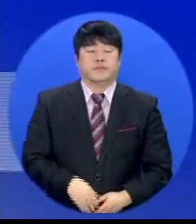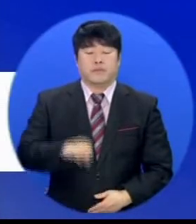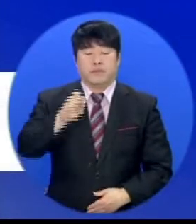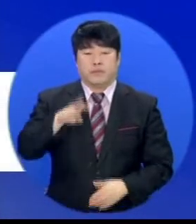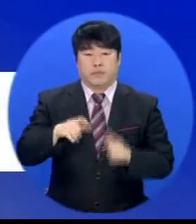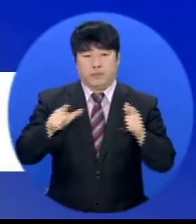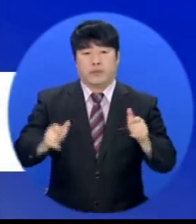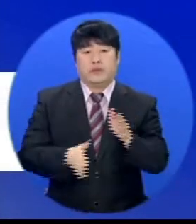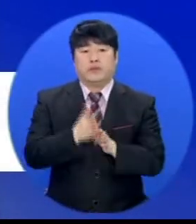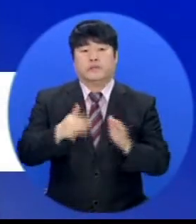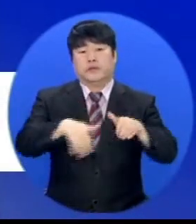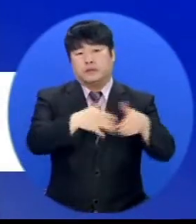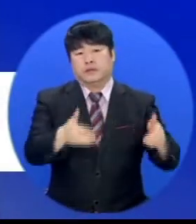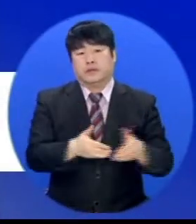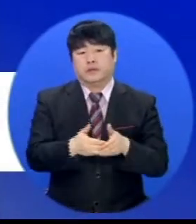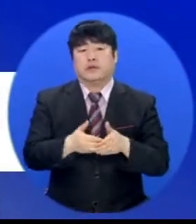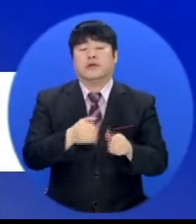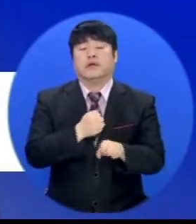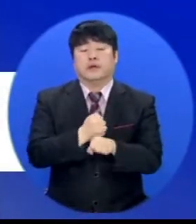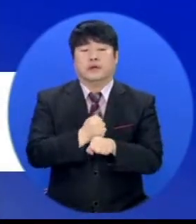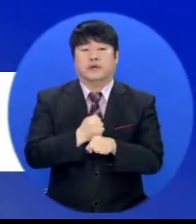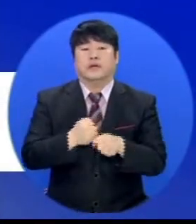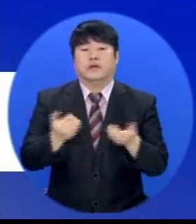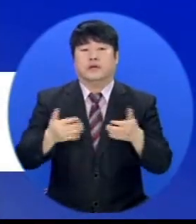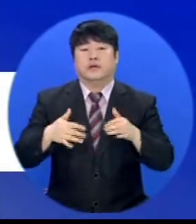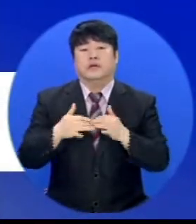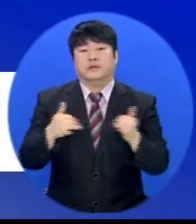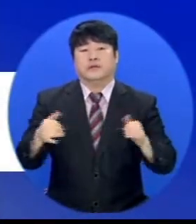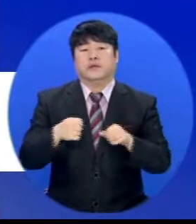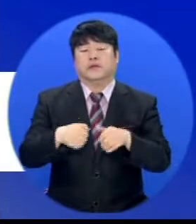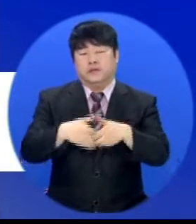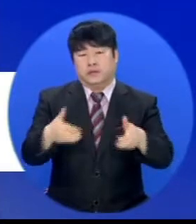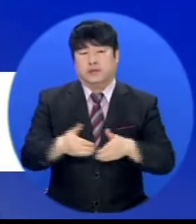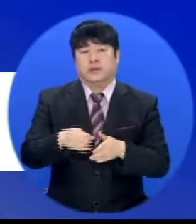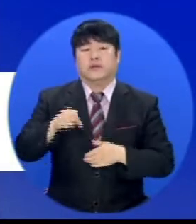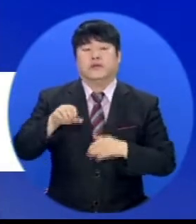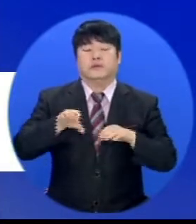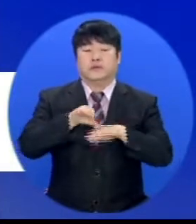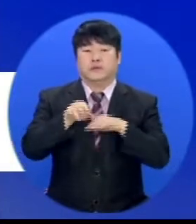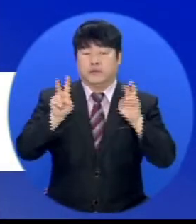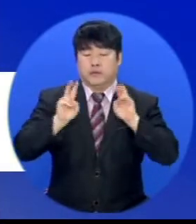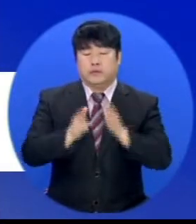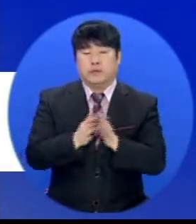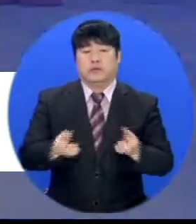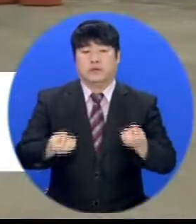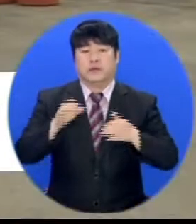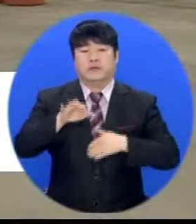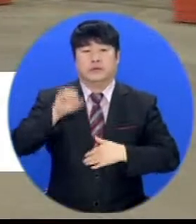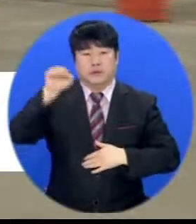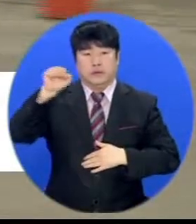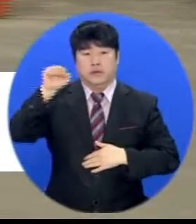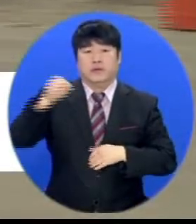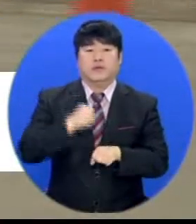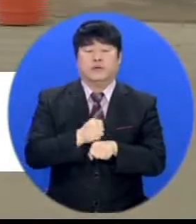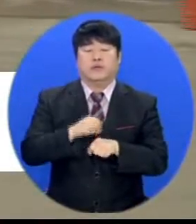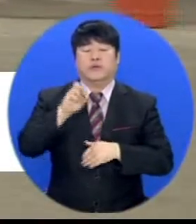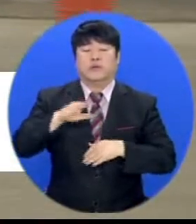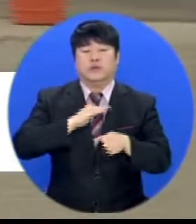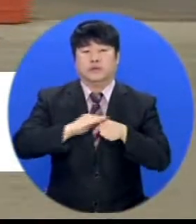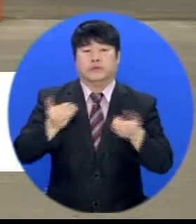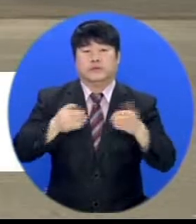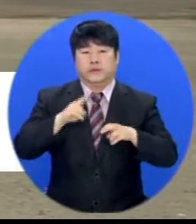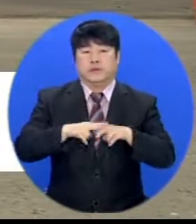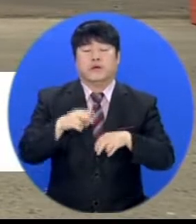광주 지역 시민단체와 노동자들은 자동차 공장 기공식장 앞에서 항의 집회를 열고 광주형 일자리가 본래의